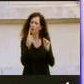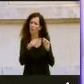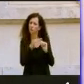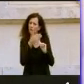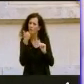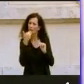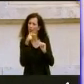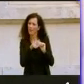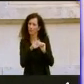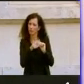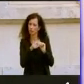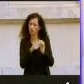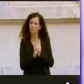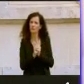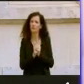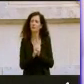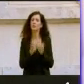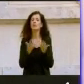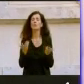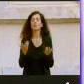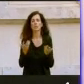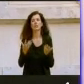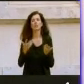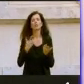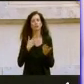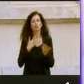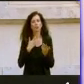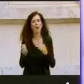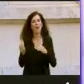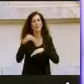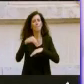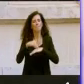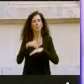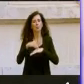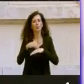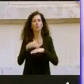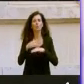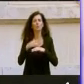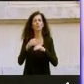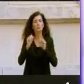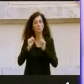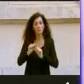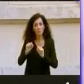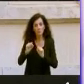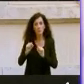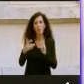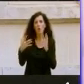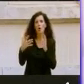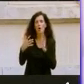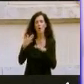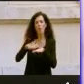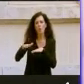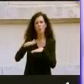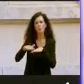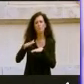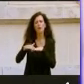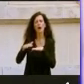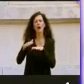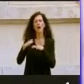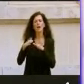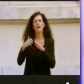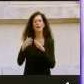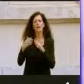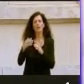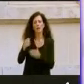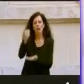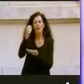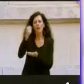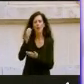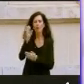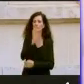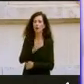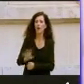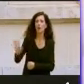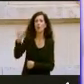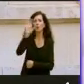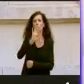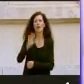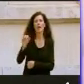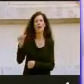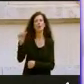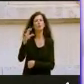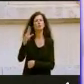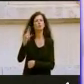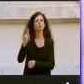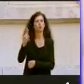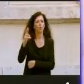possibilità di utilizzare i fondi europei di shore che sono per il sostegno all'occupazione